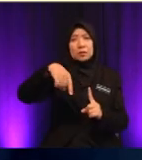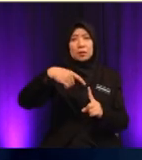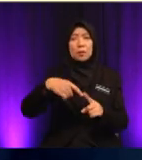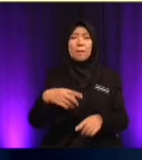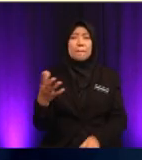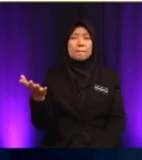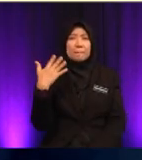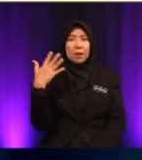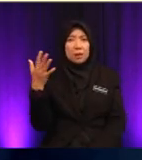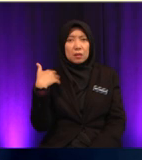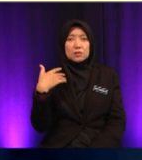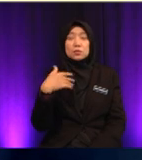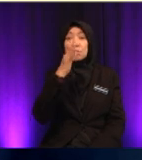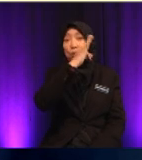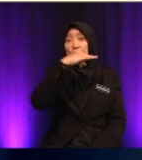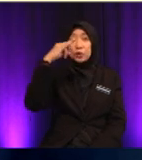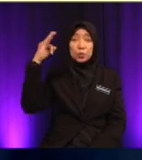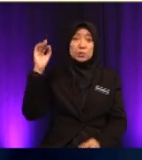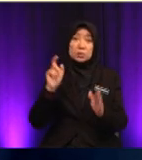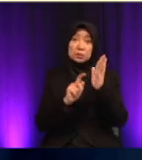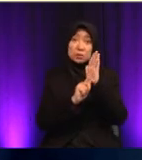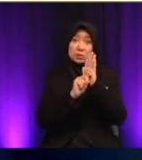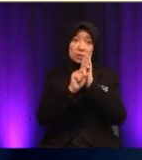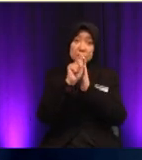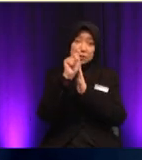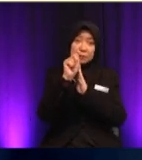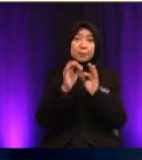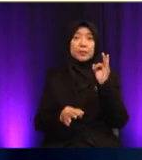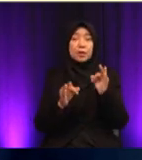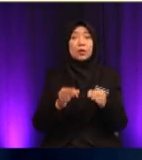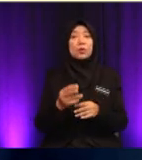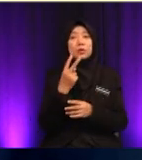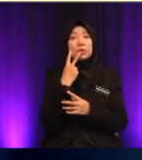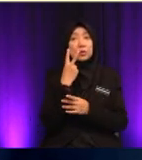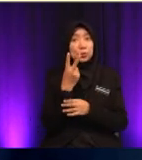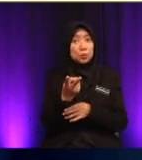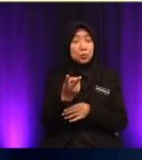semakin tinggi kalau kita Tengok nih